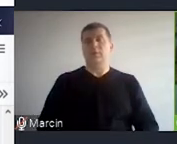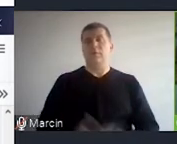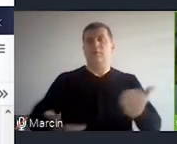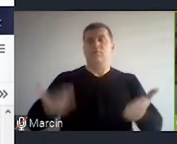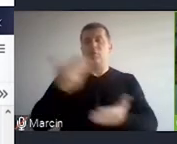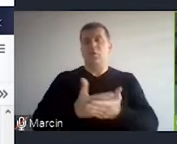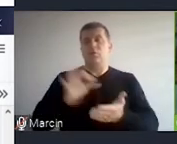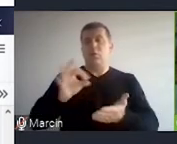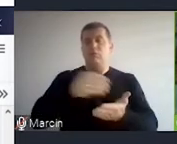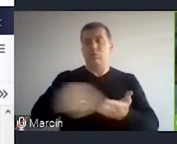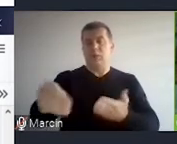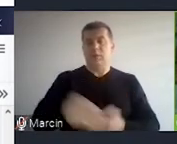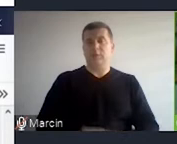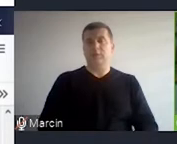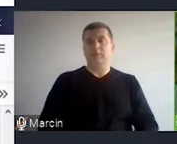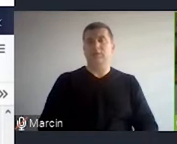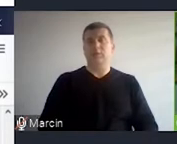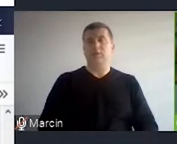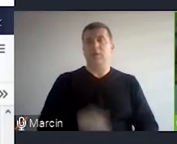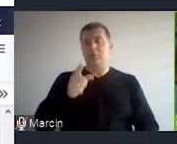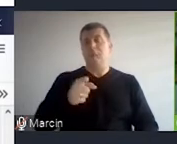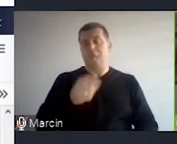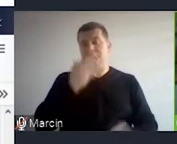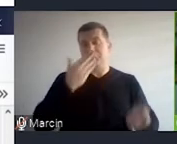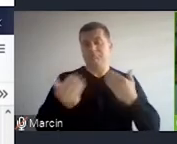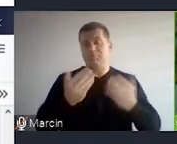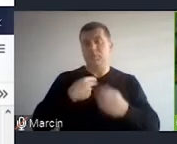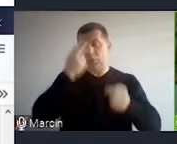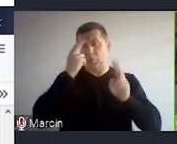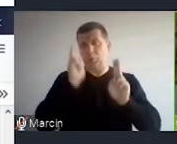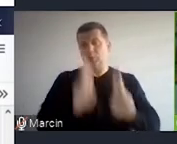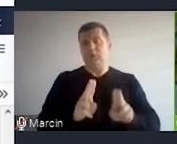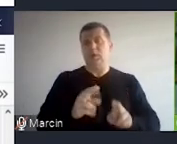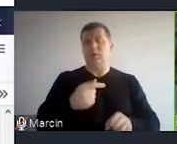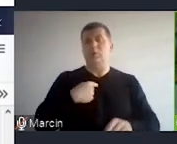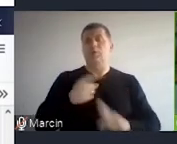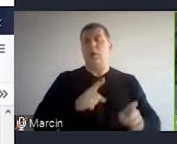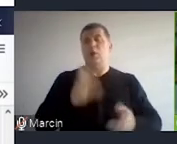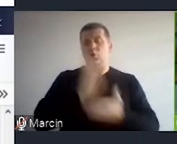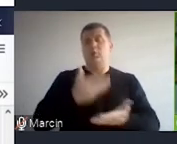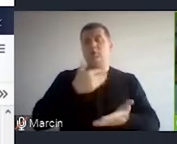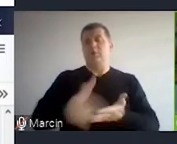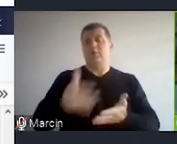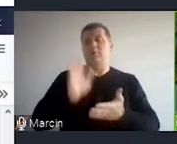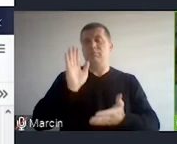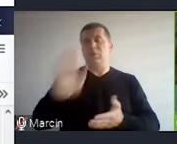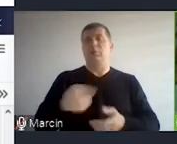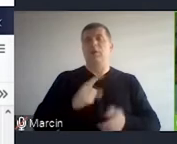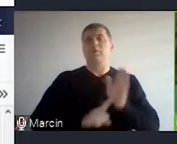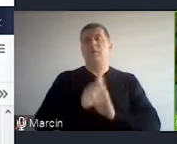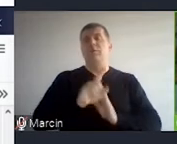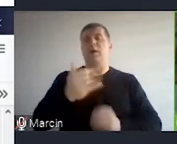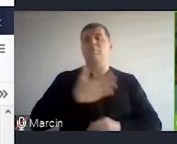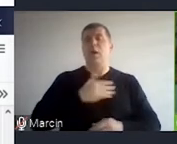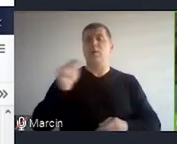wniosku o płatność, to w tym układzie uznaje się, że ja poniosłem wydatek w wysokości, jaką miałem we wniosku